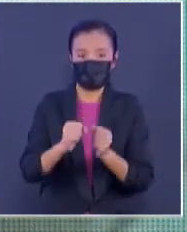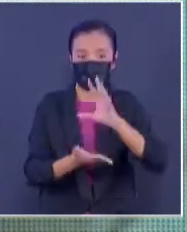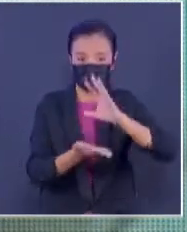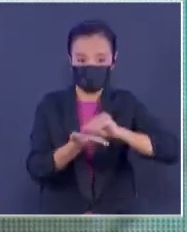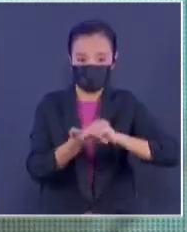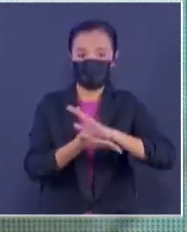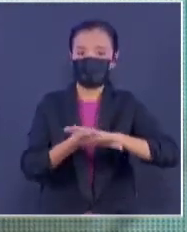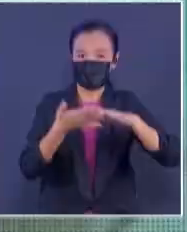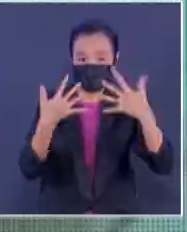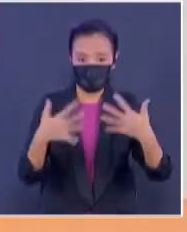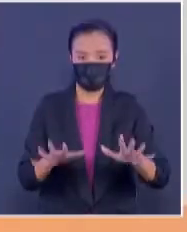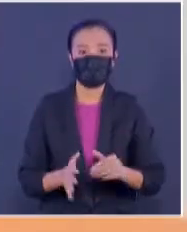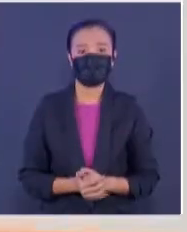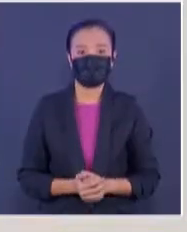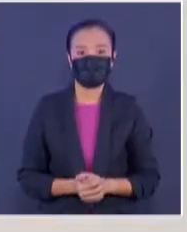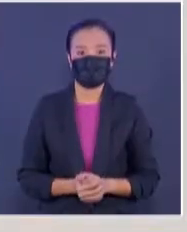จำวันไว้แล้วนะคะ